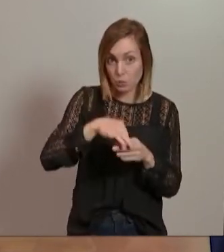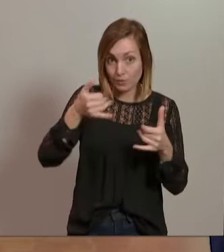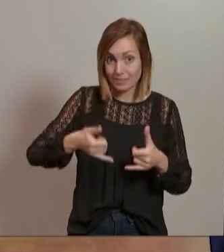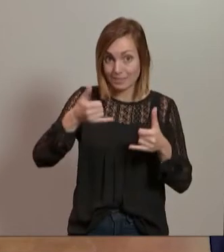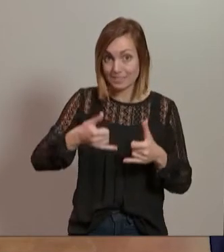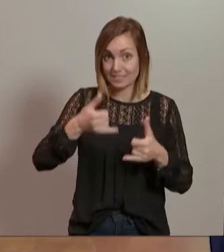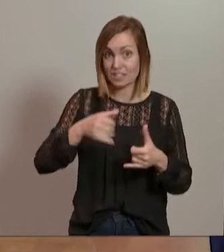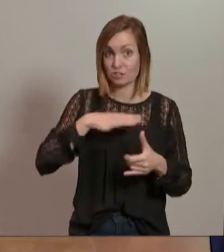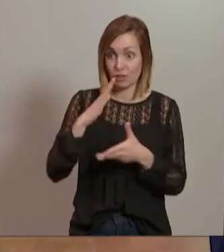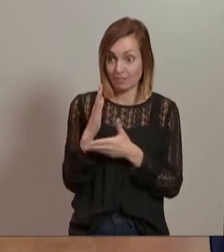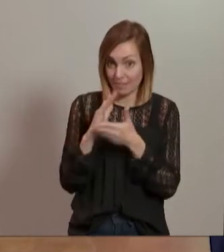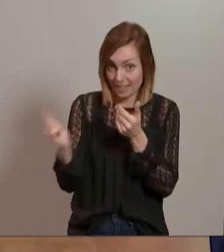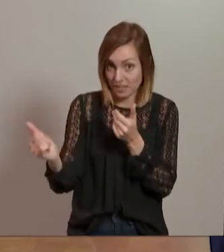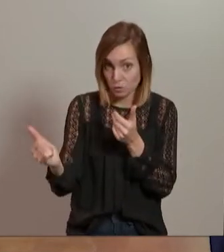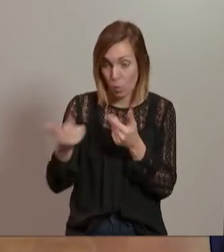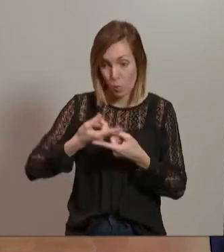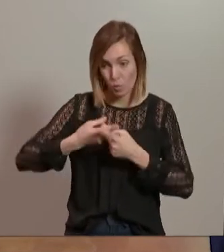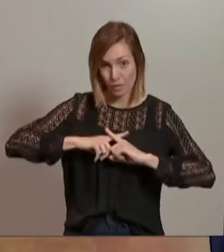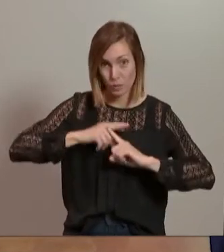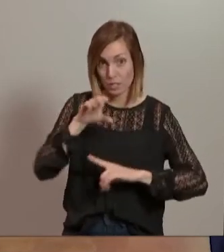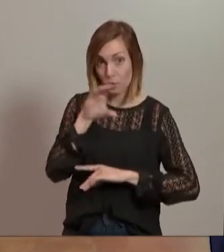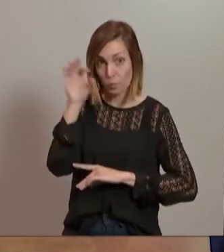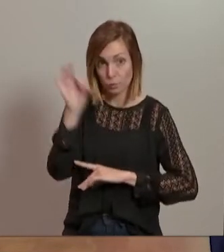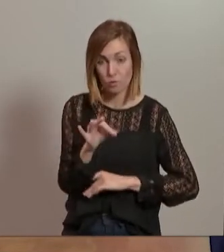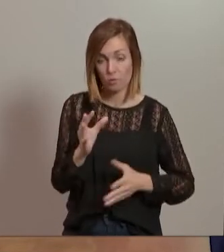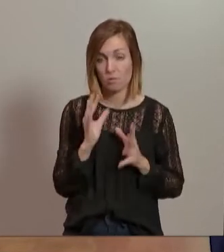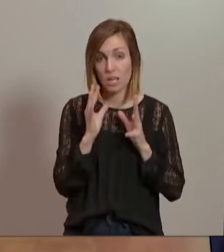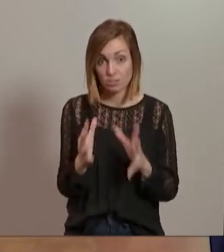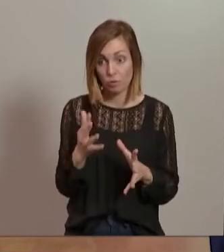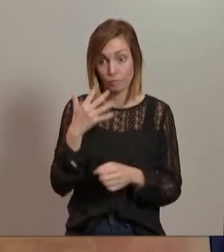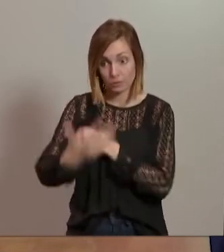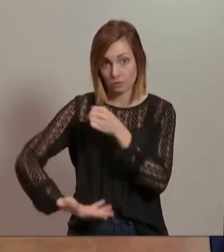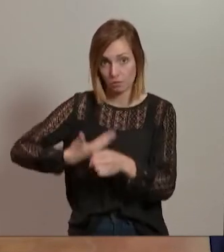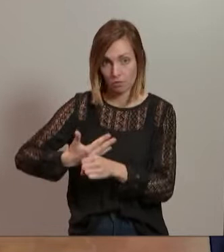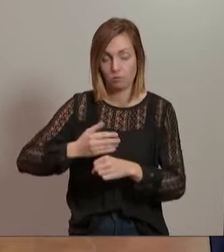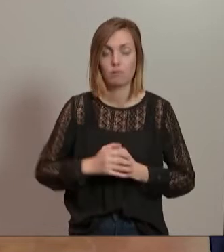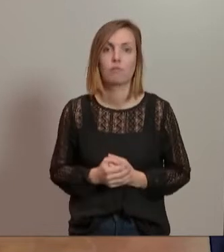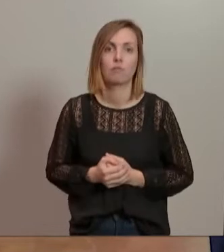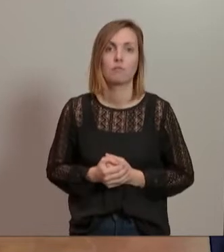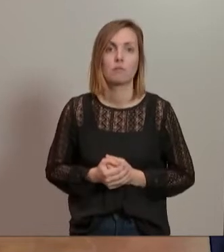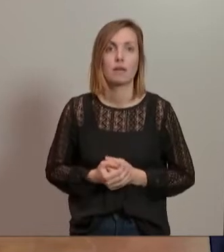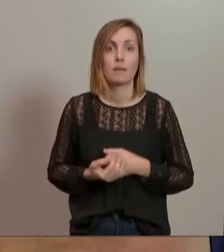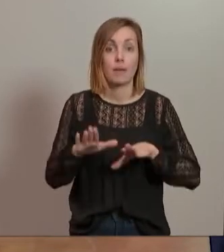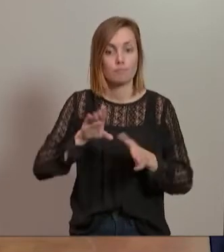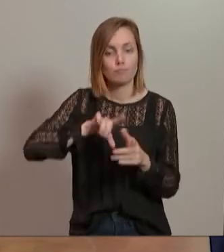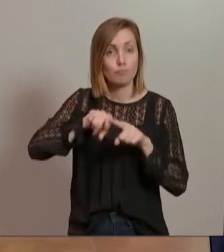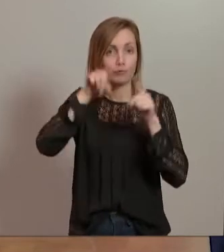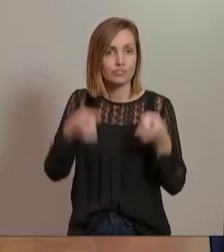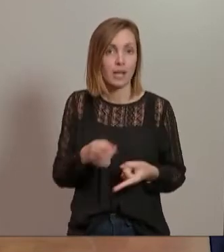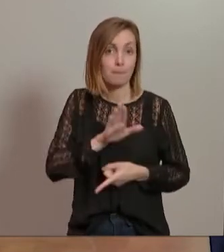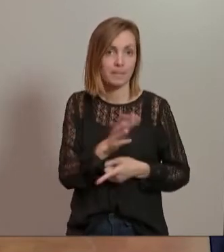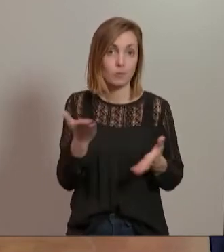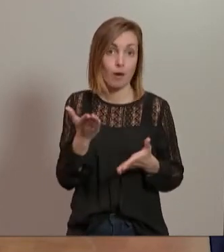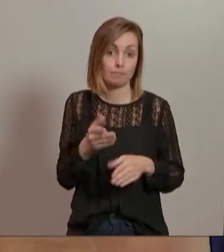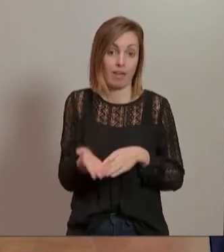dispose d'une délégation qu'il exerce avec conviction et engagement tout au long du mandat. Mais le propre d'un budget est qu'il résulte de